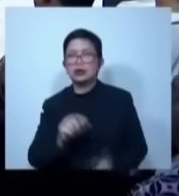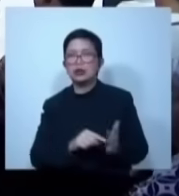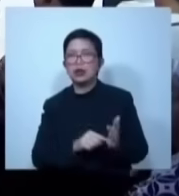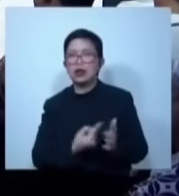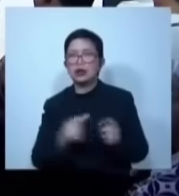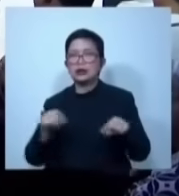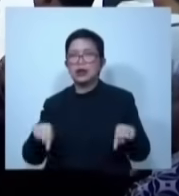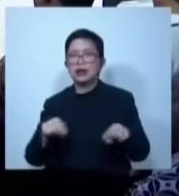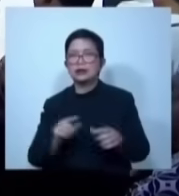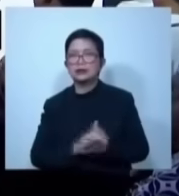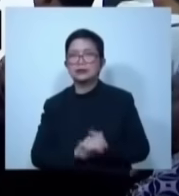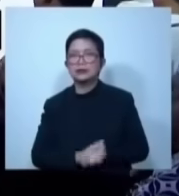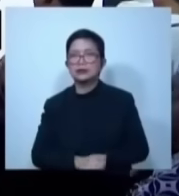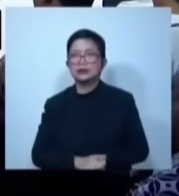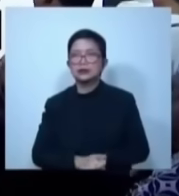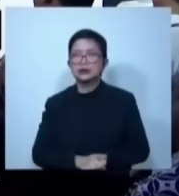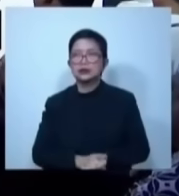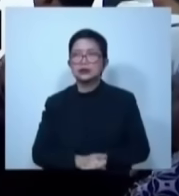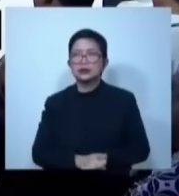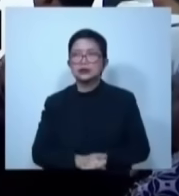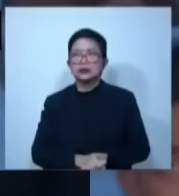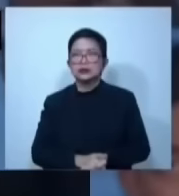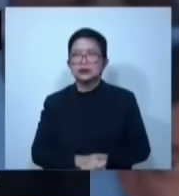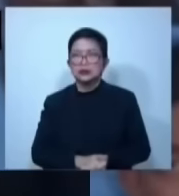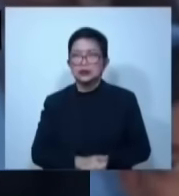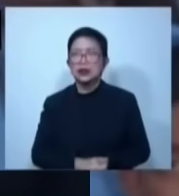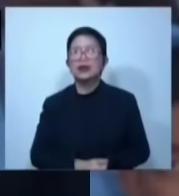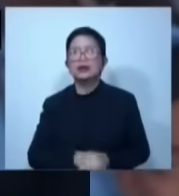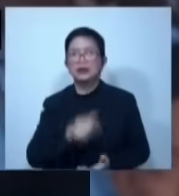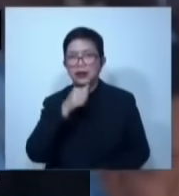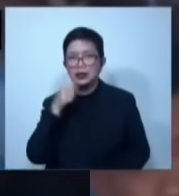dari sekarang Mas Anis